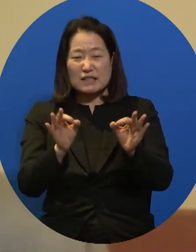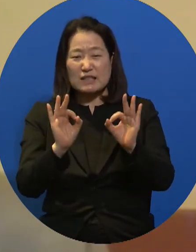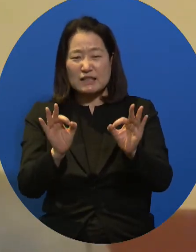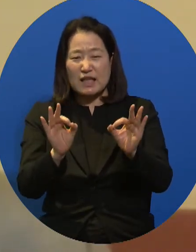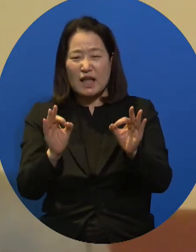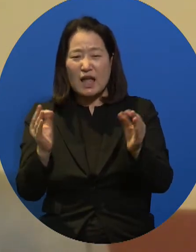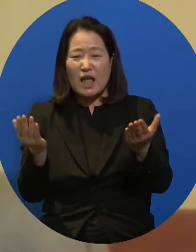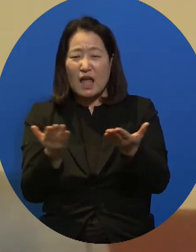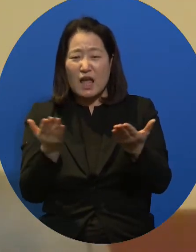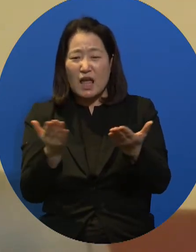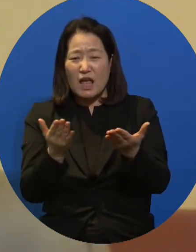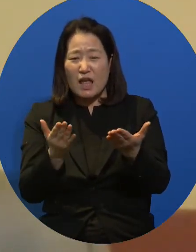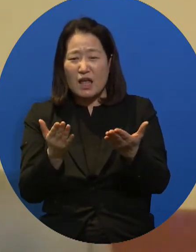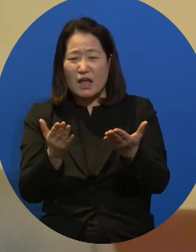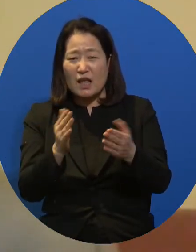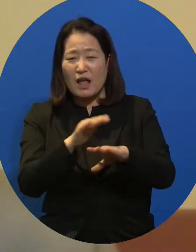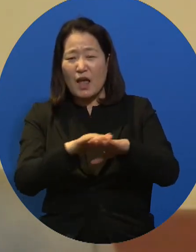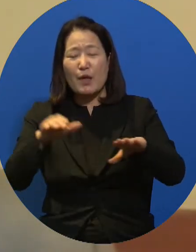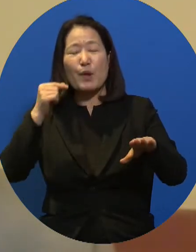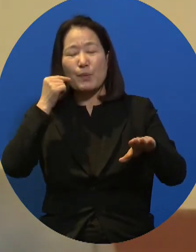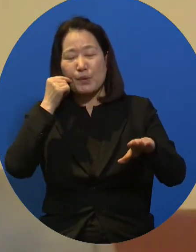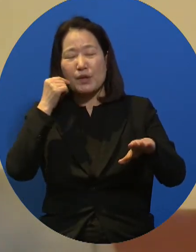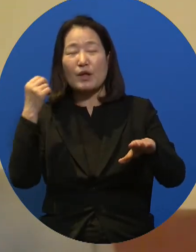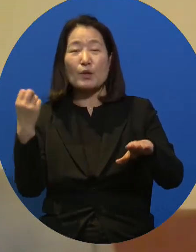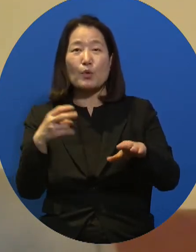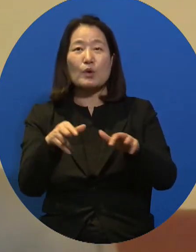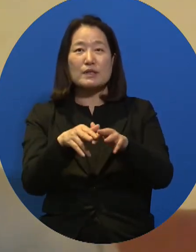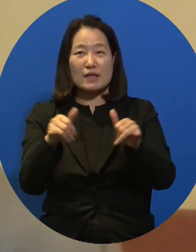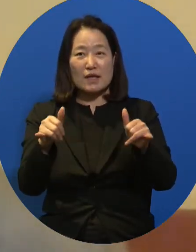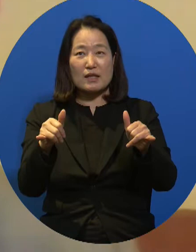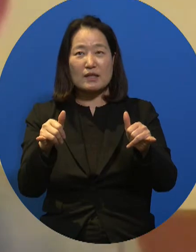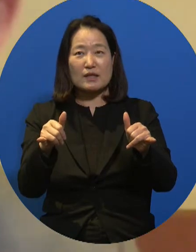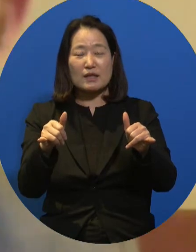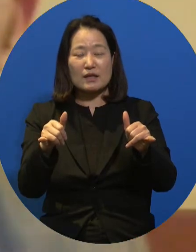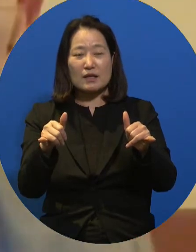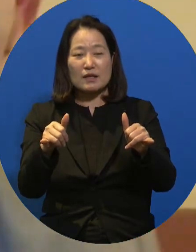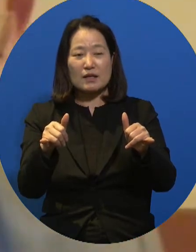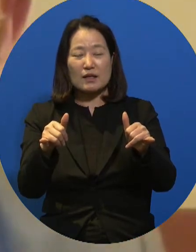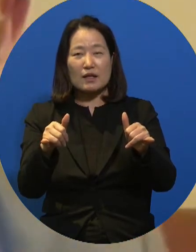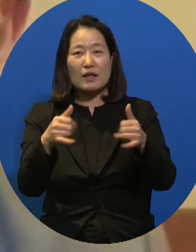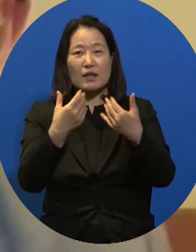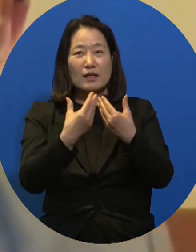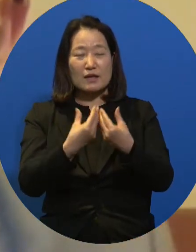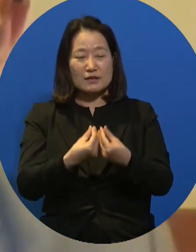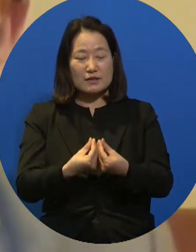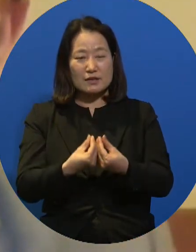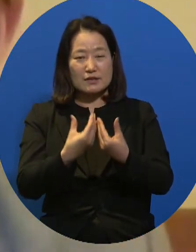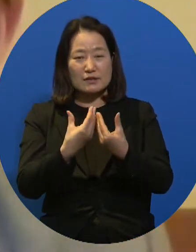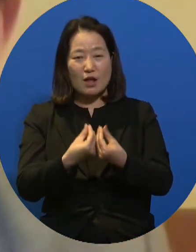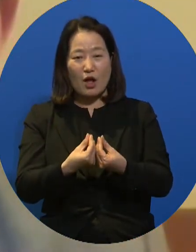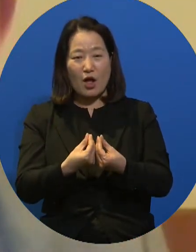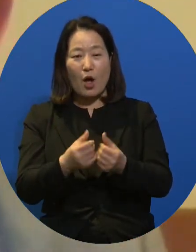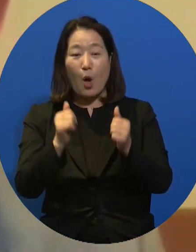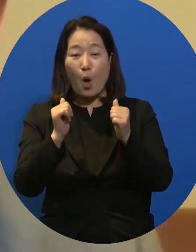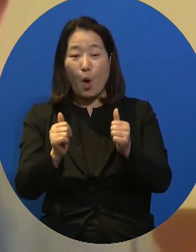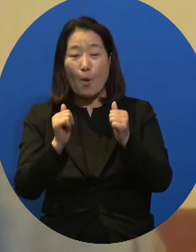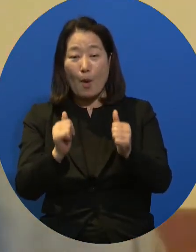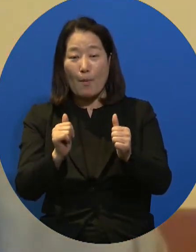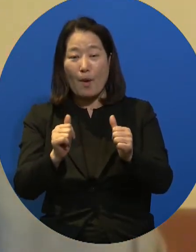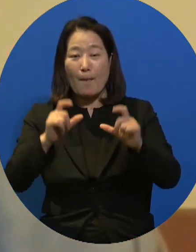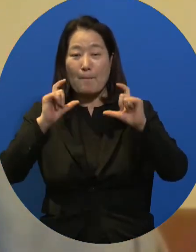접근을 하지 못하는 경우, 그리고 장애인들이 예를 들어서 법원에서